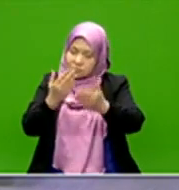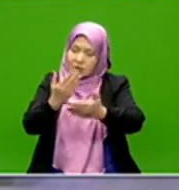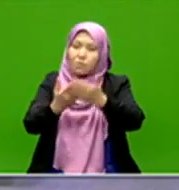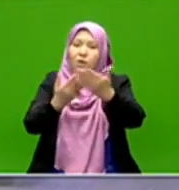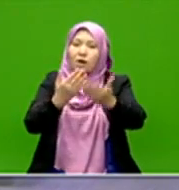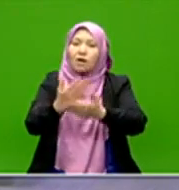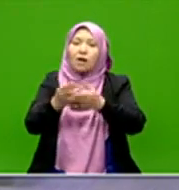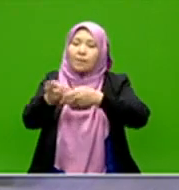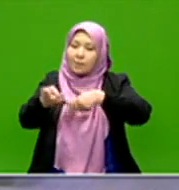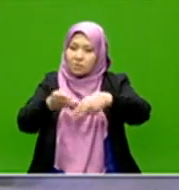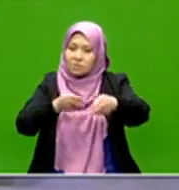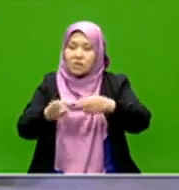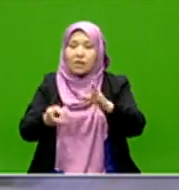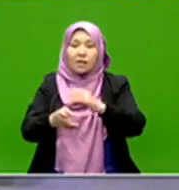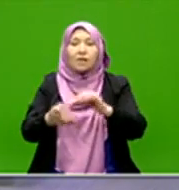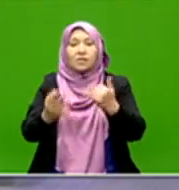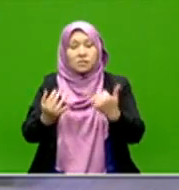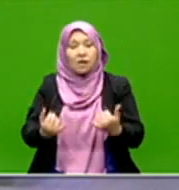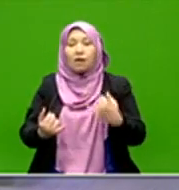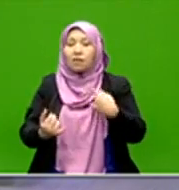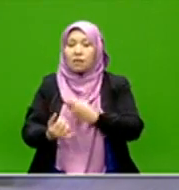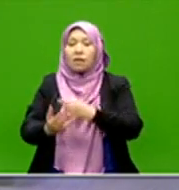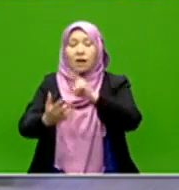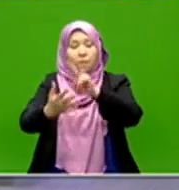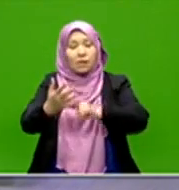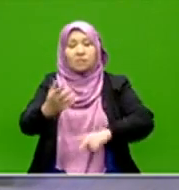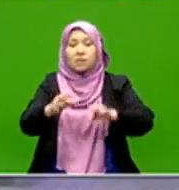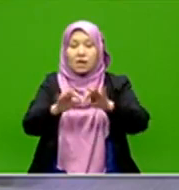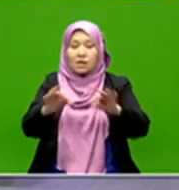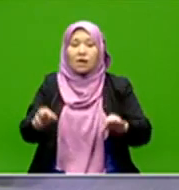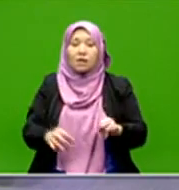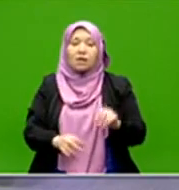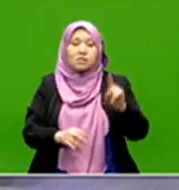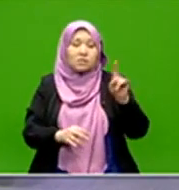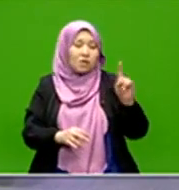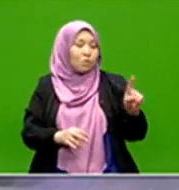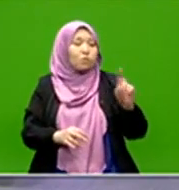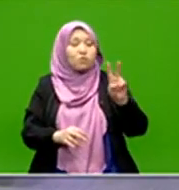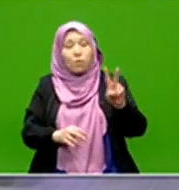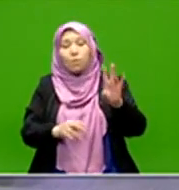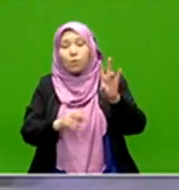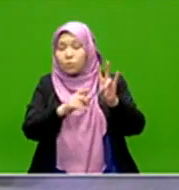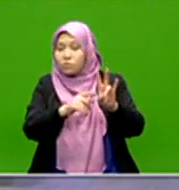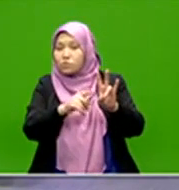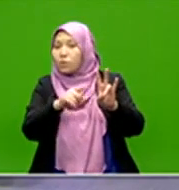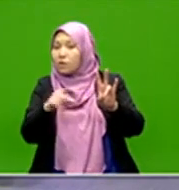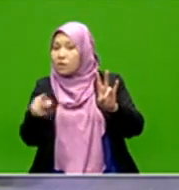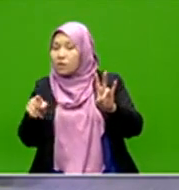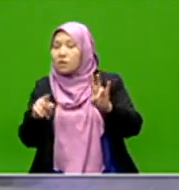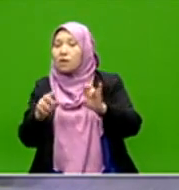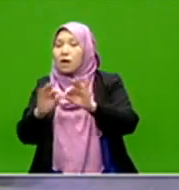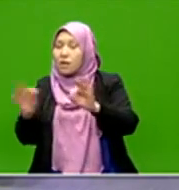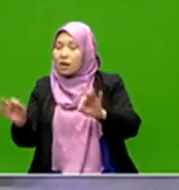SOP dia. Baik, kita nak baca tuan-tuan dan puan-puan ayat yang ke-127 sehingga ayat yang